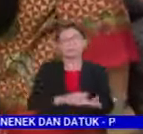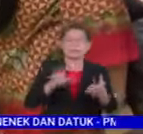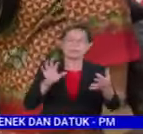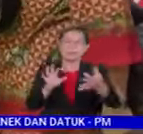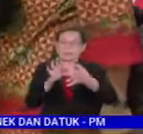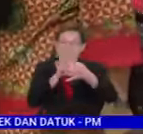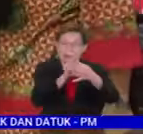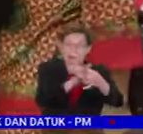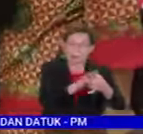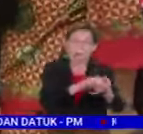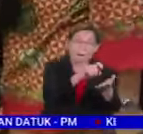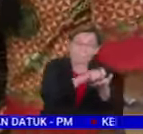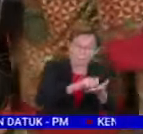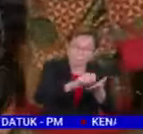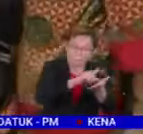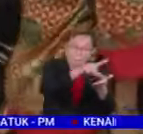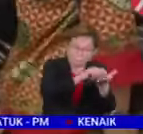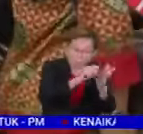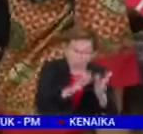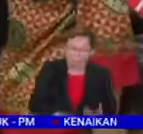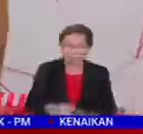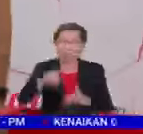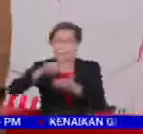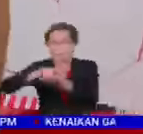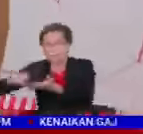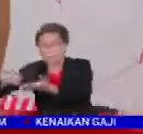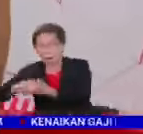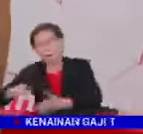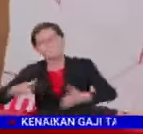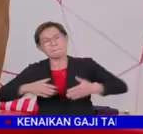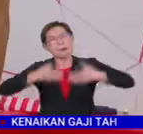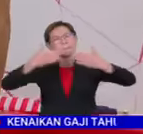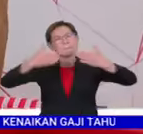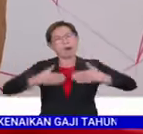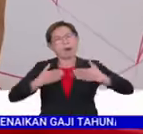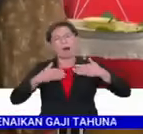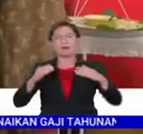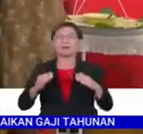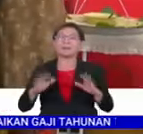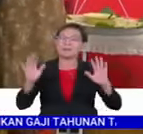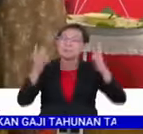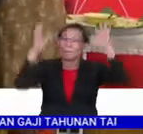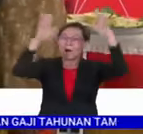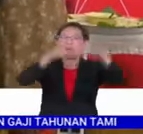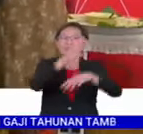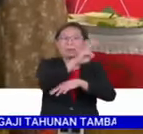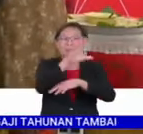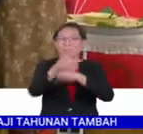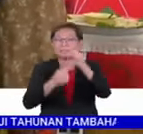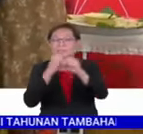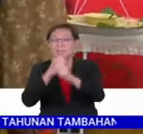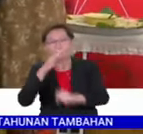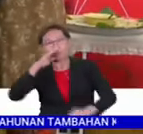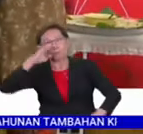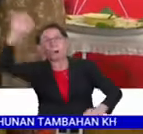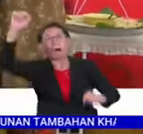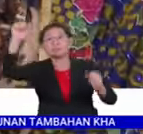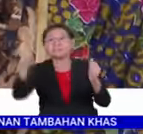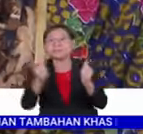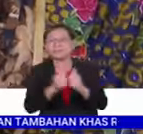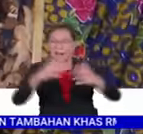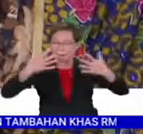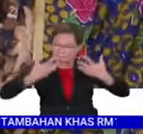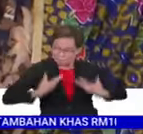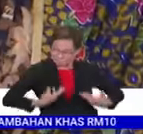gabungan penyunting, pemberita dan kru penerbitan memeriahkan sambutan 65 tahun kemerdekaan dengan